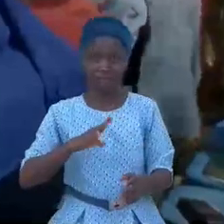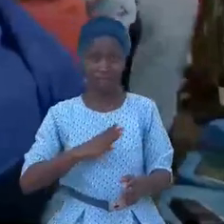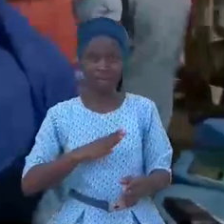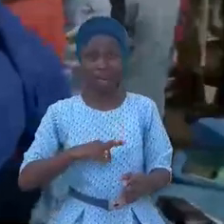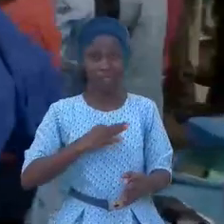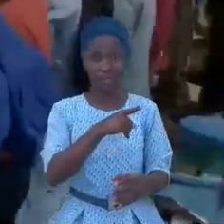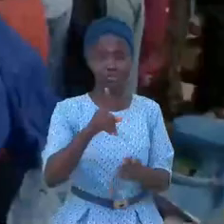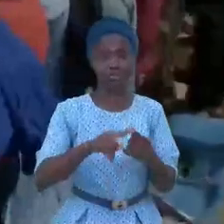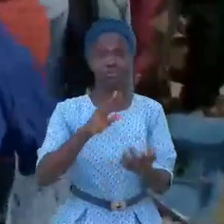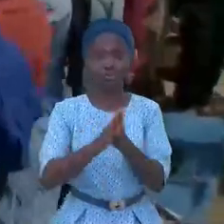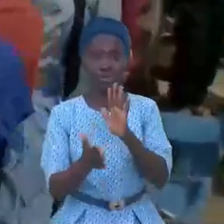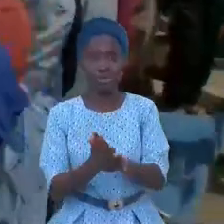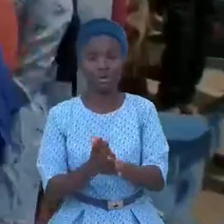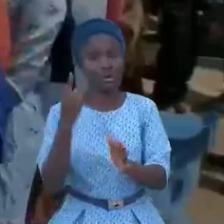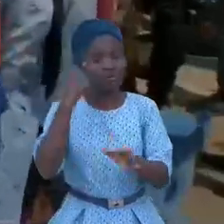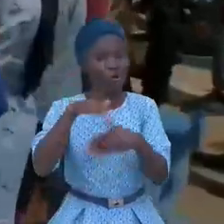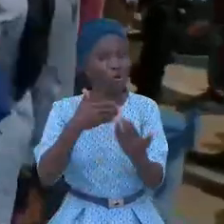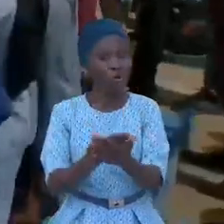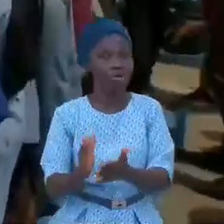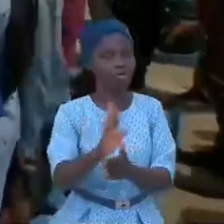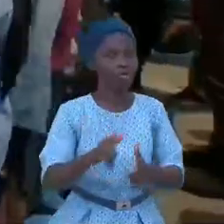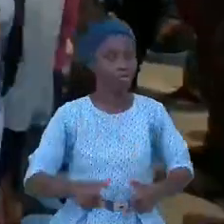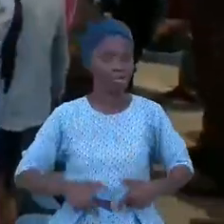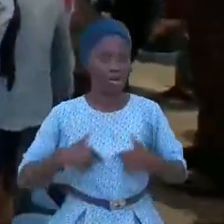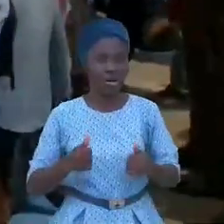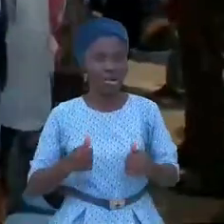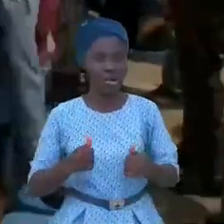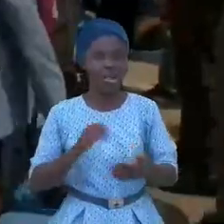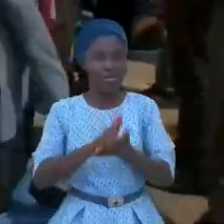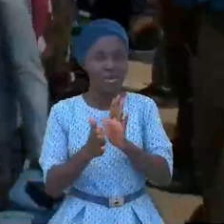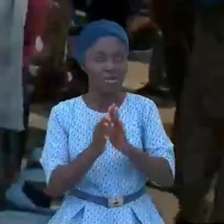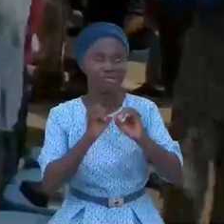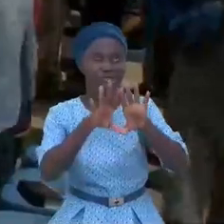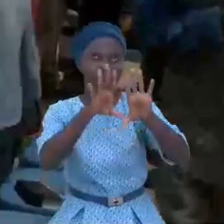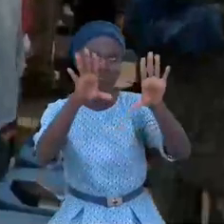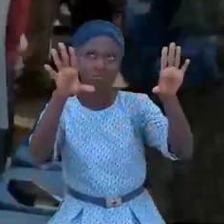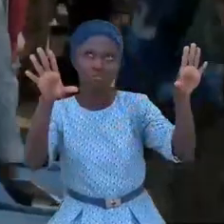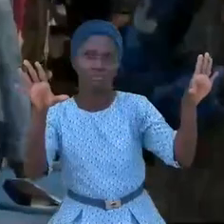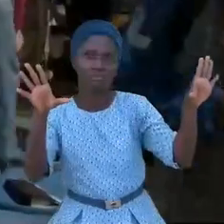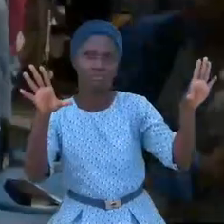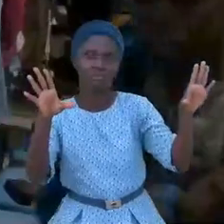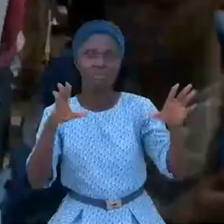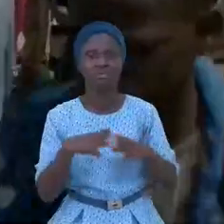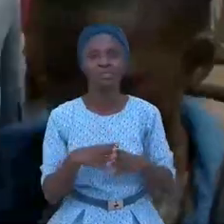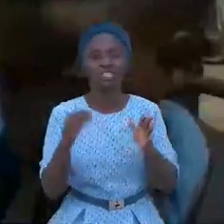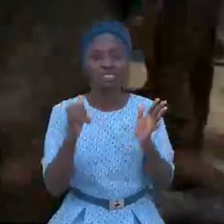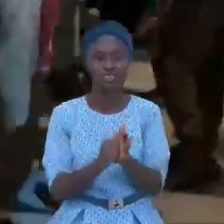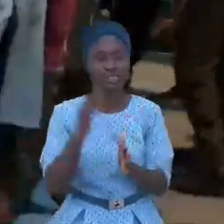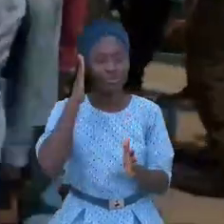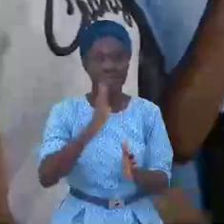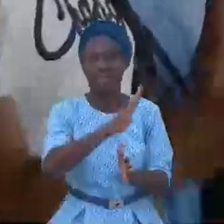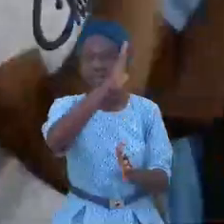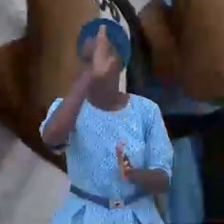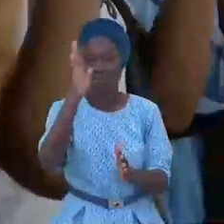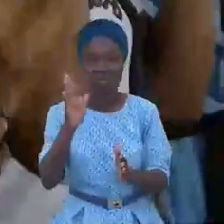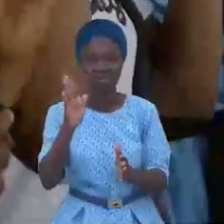ta vie sera une vie radieuse, brillante, qui ne va jamais